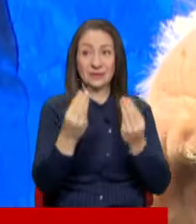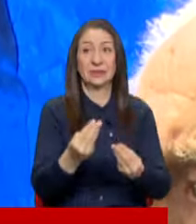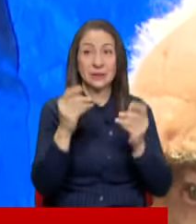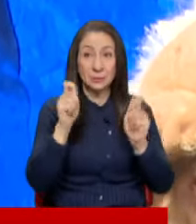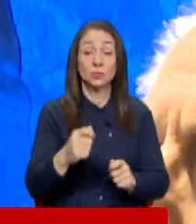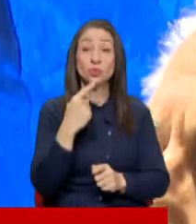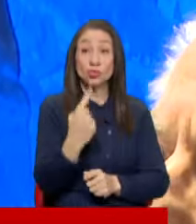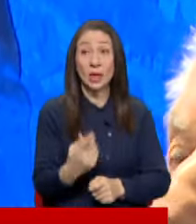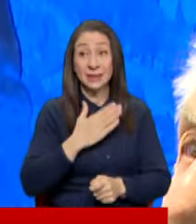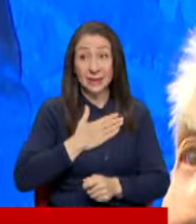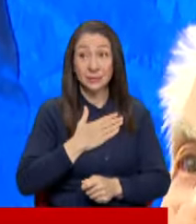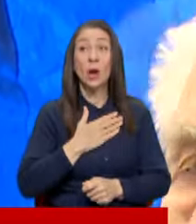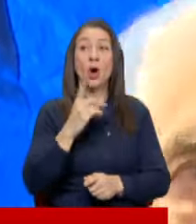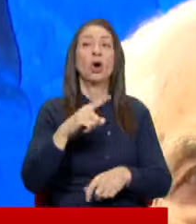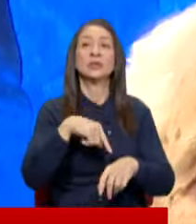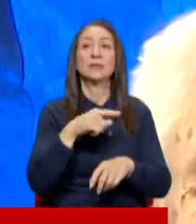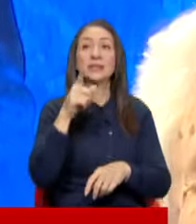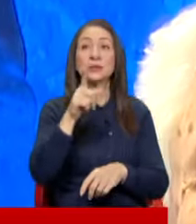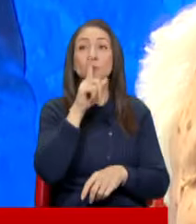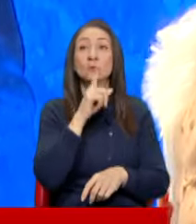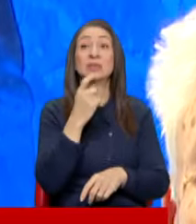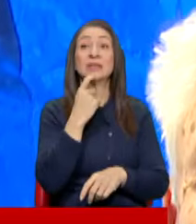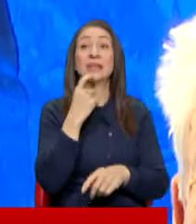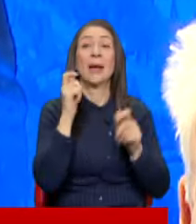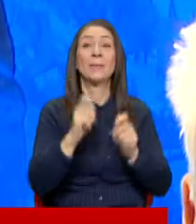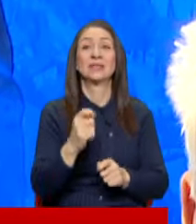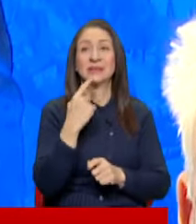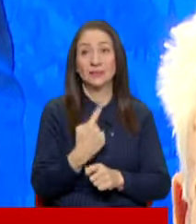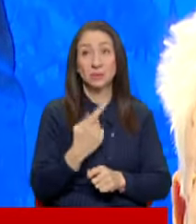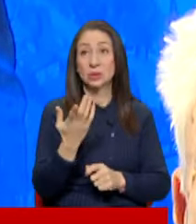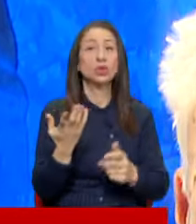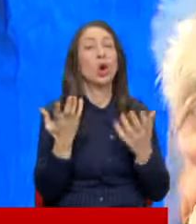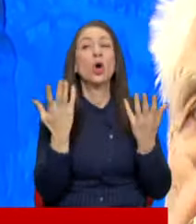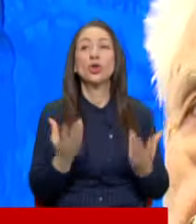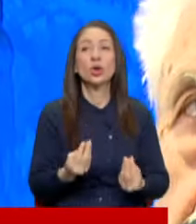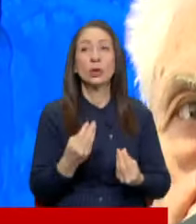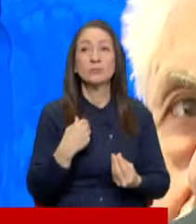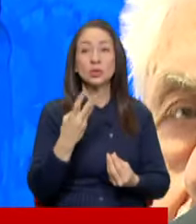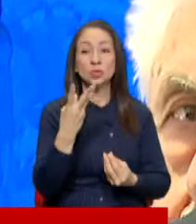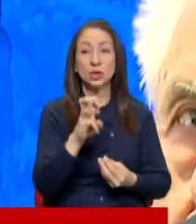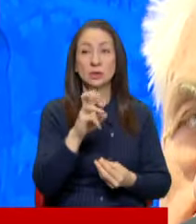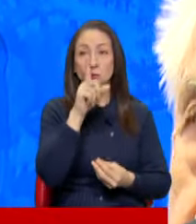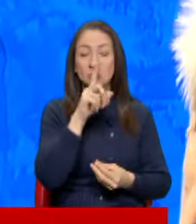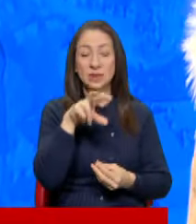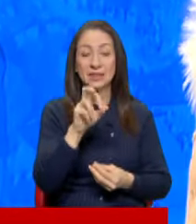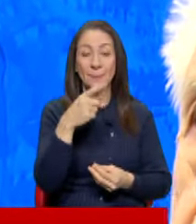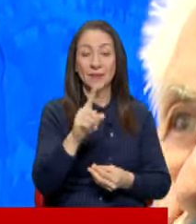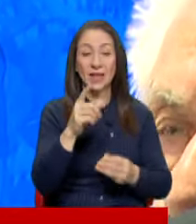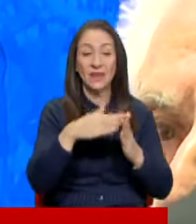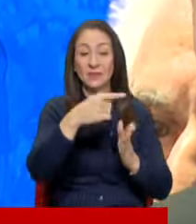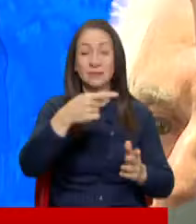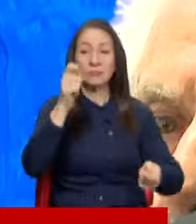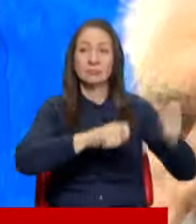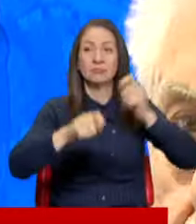başlayacağımız ifade ettiğimizde de o zaman siz bunu 100 yılda yaparsınız Ne oldu Biz 3 ayda 180.000 konutun